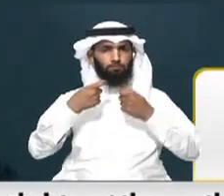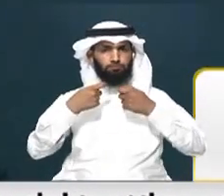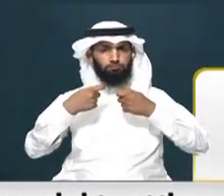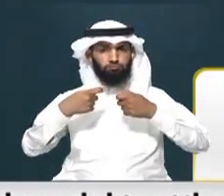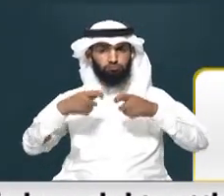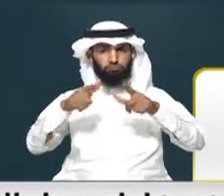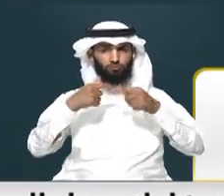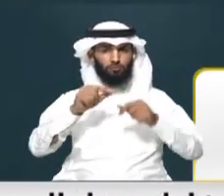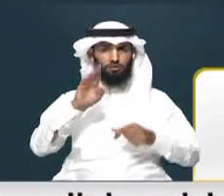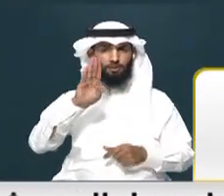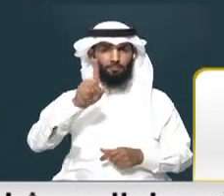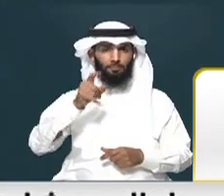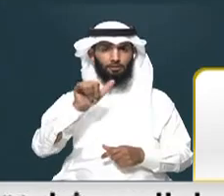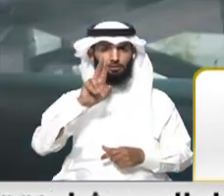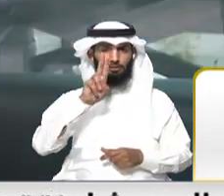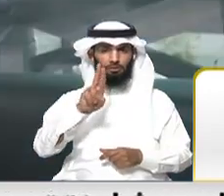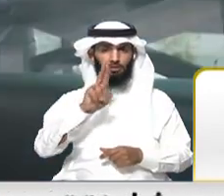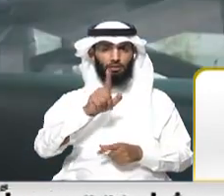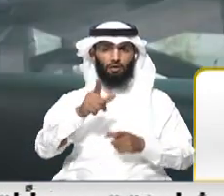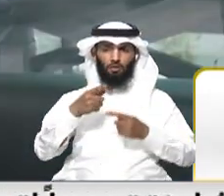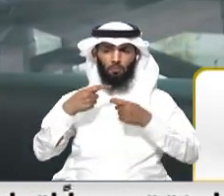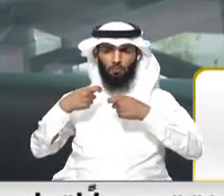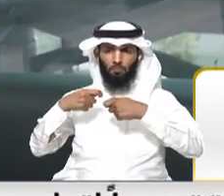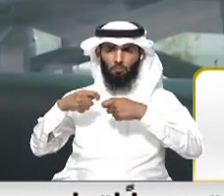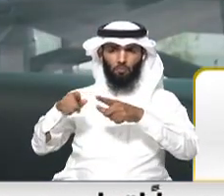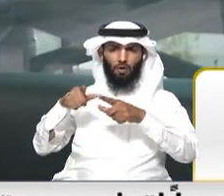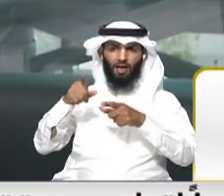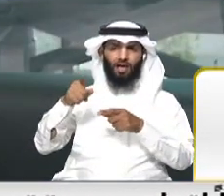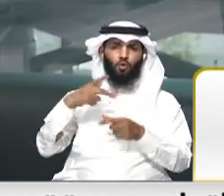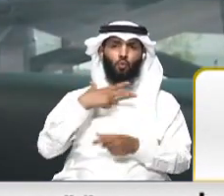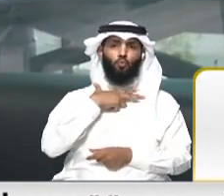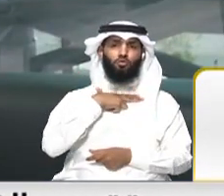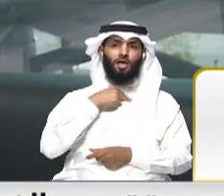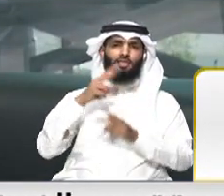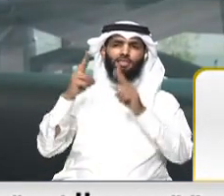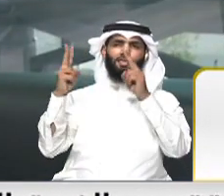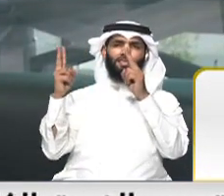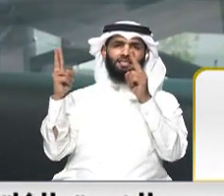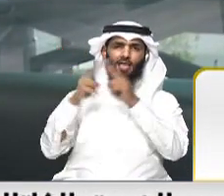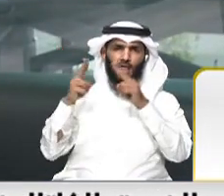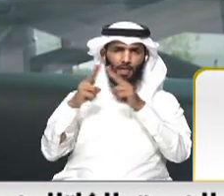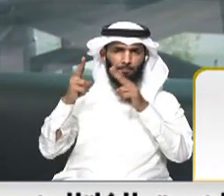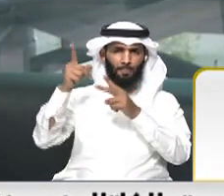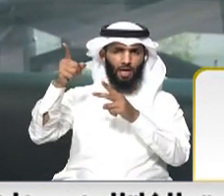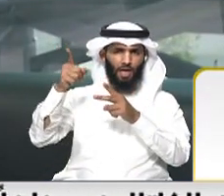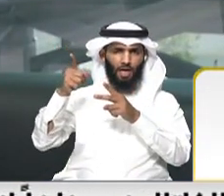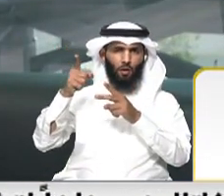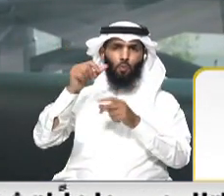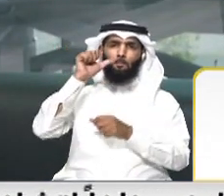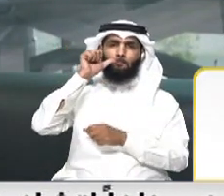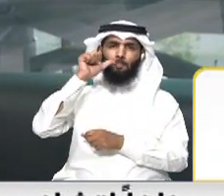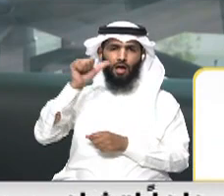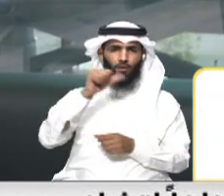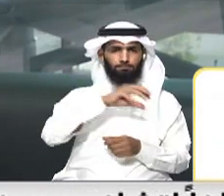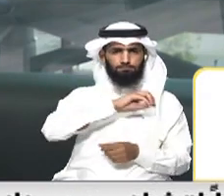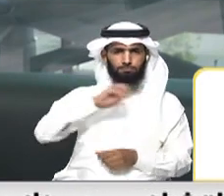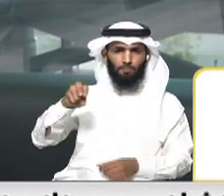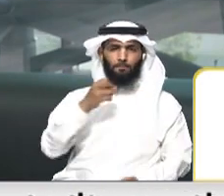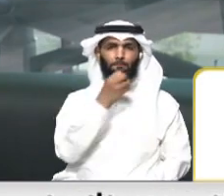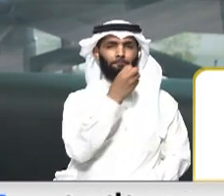منخفض الكبريت الى محطات الطاقه الكهربائيه التابعه لوزاره الكهرباء والماء والطاقه المتجدده تبلغ